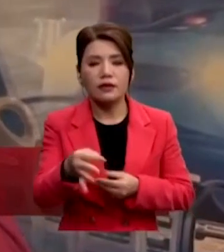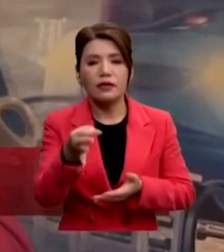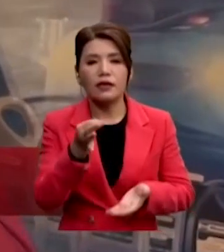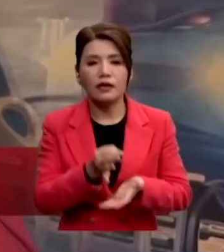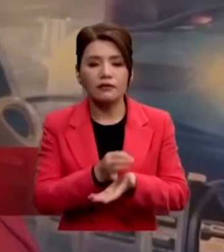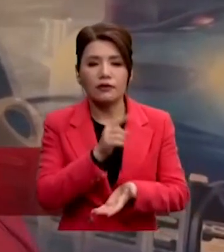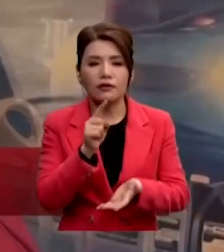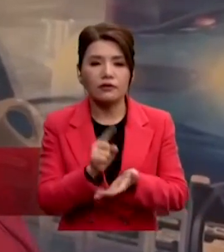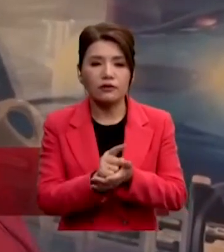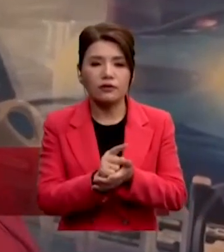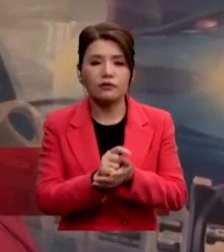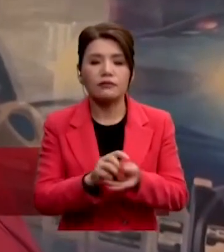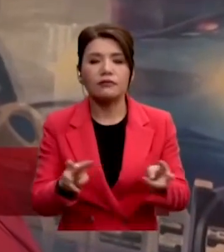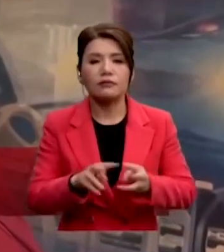пожалуйста,